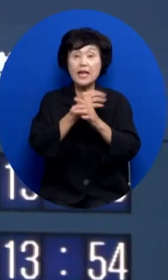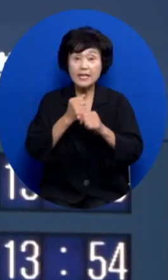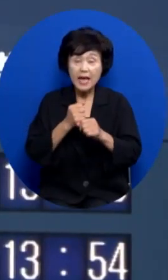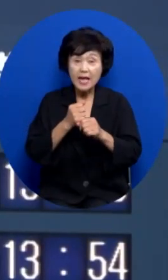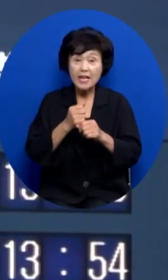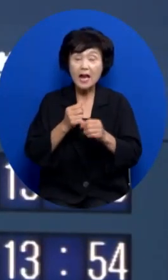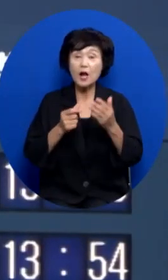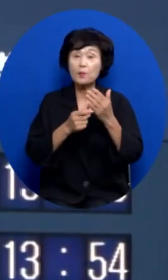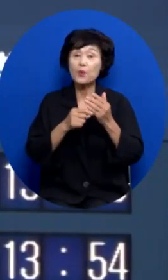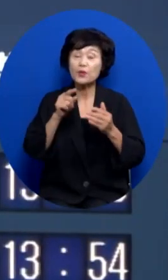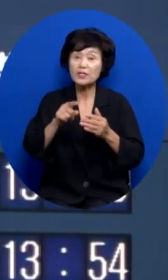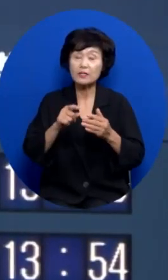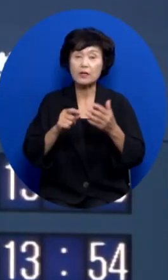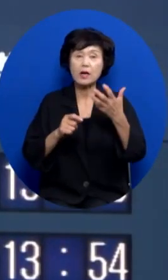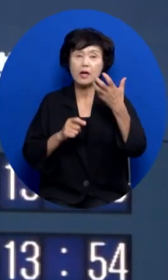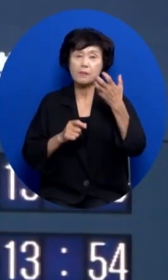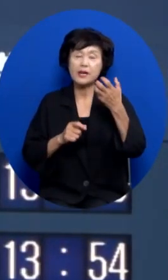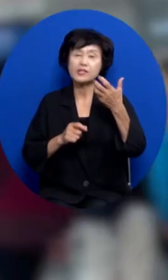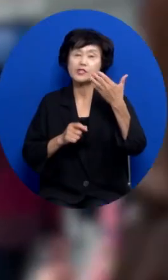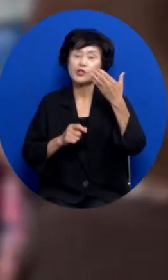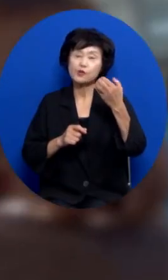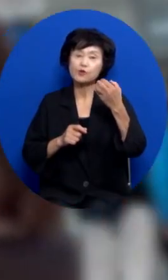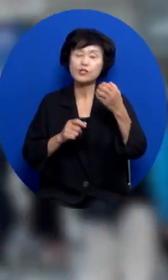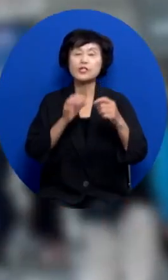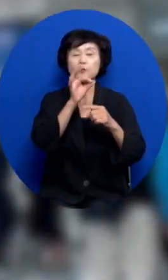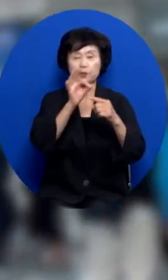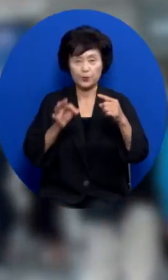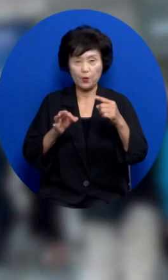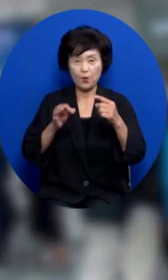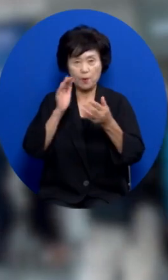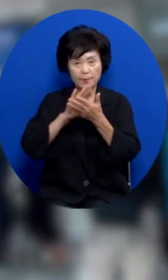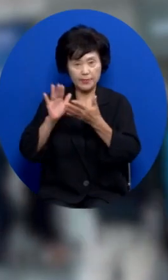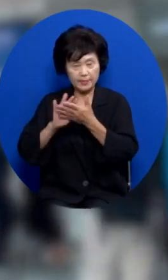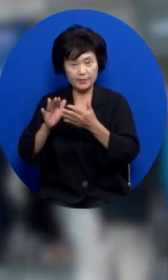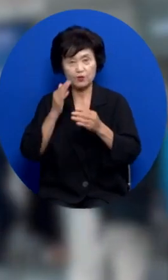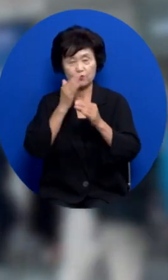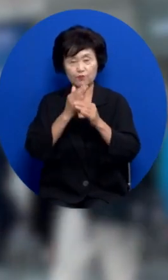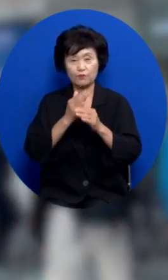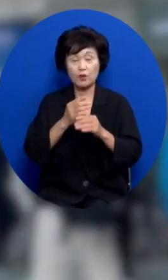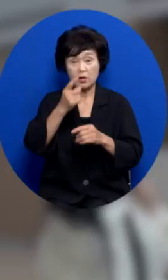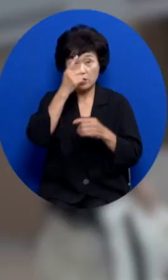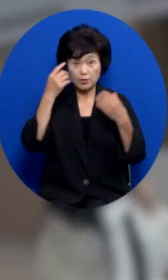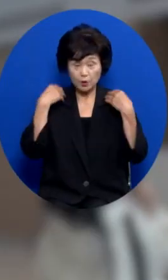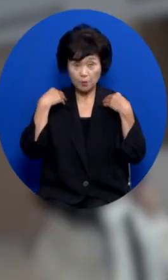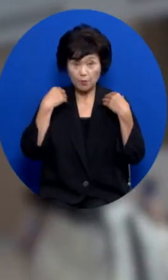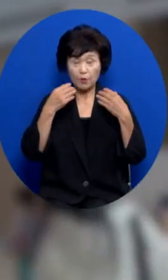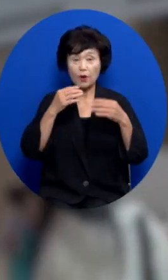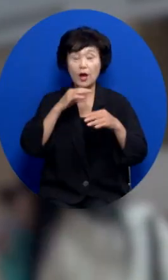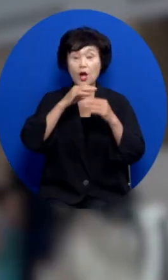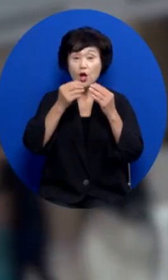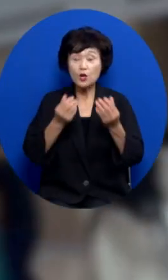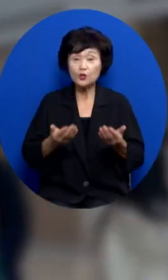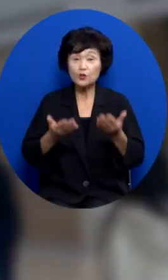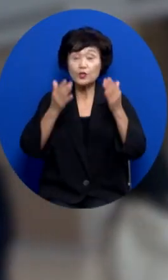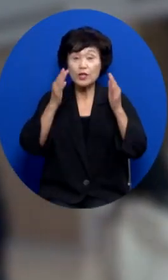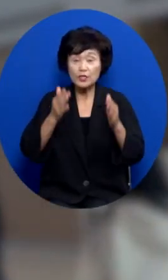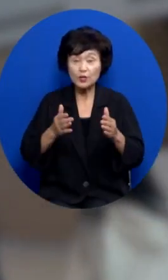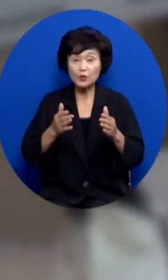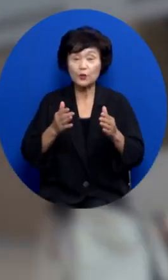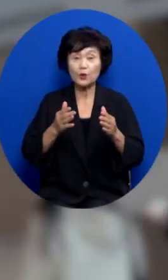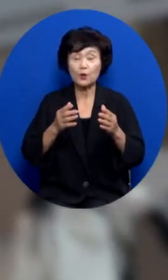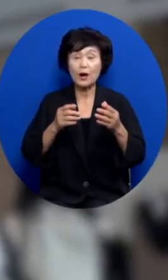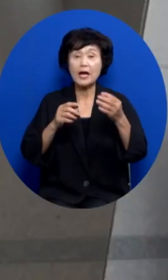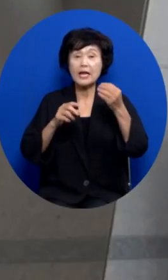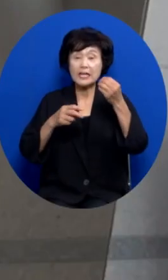연휴보다 높은 80에서 90% 수준인 것으로 나타났습니다. 특히 정부가 추석 연휴와 개천절 사이에 10월 2일을